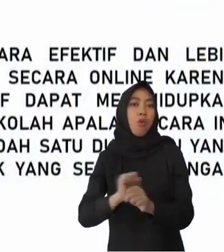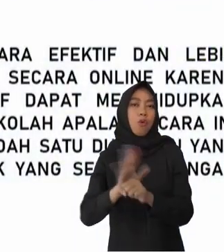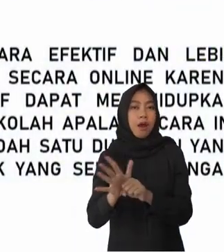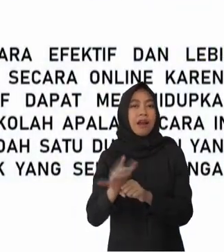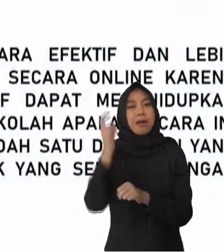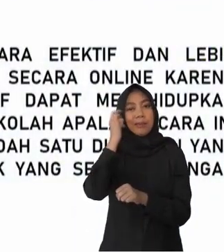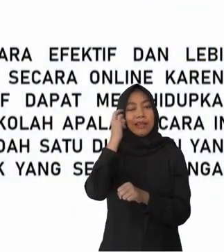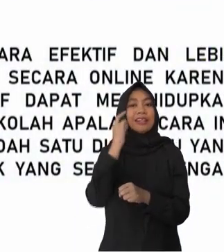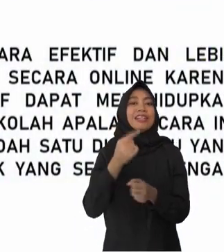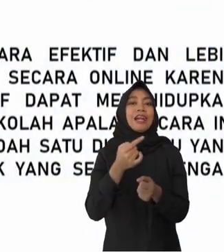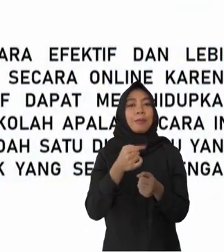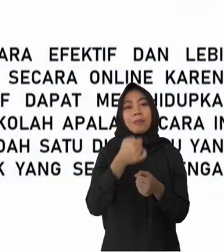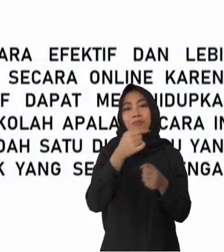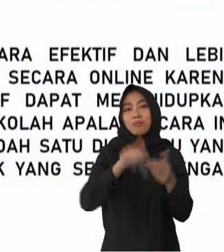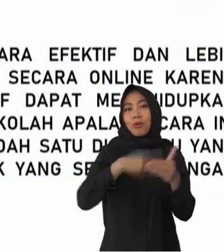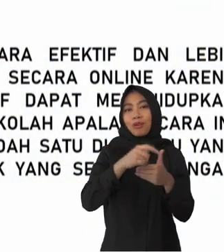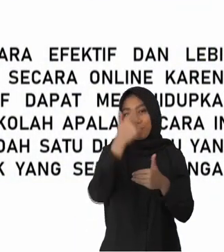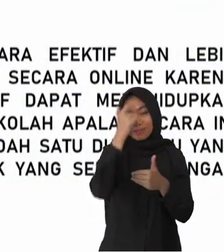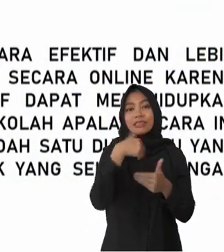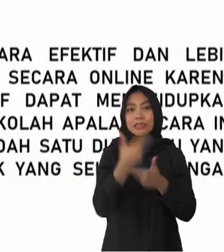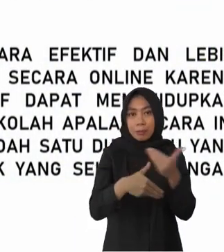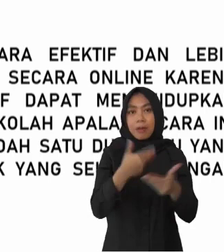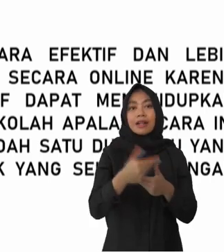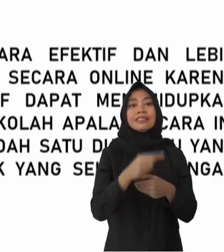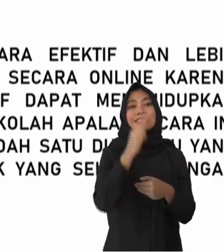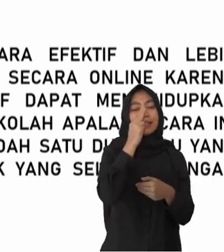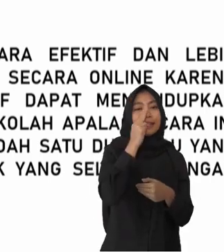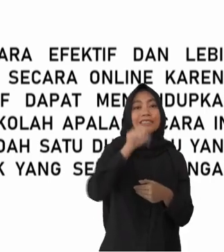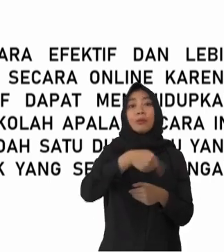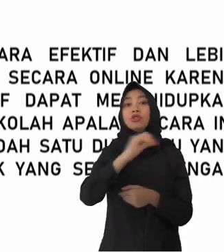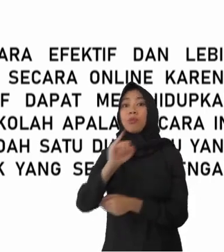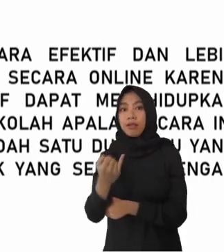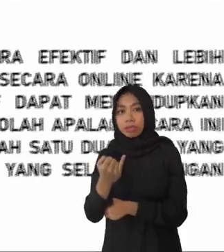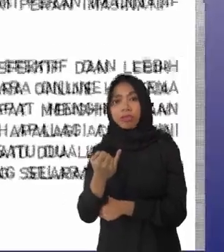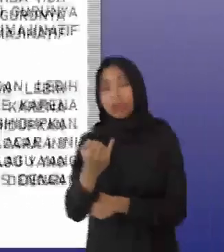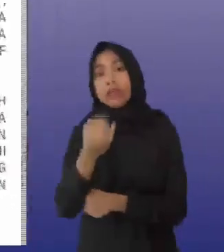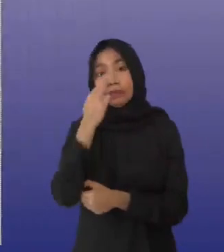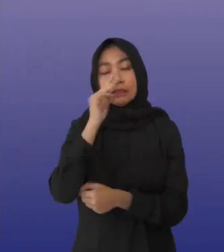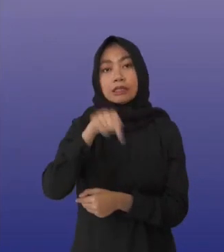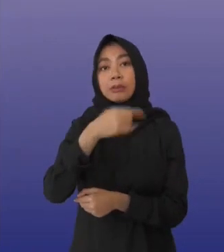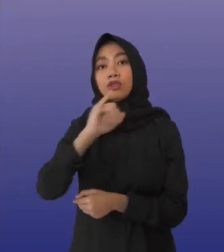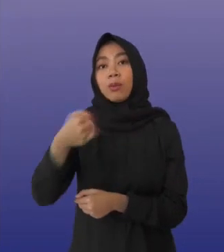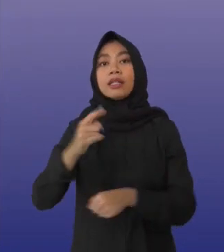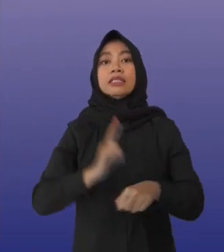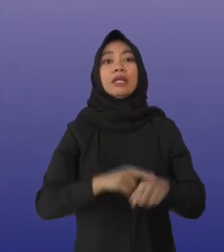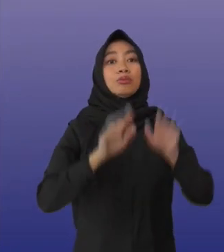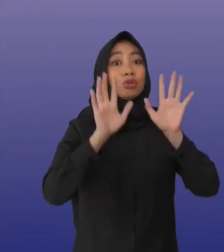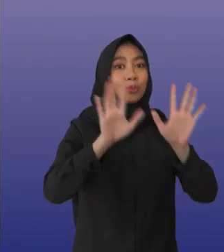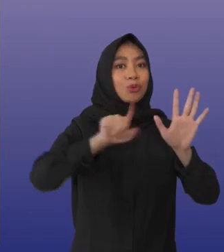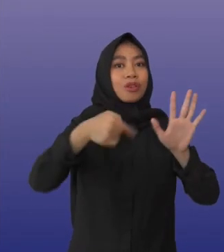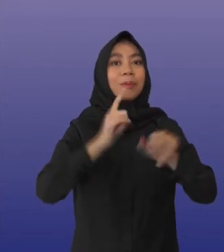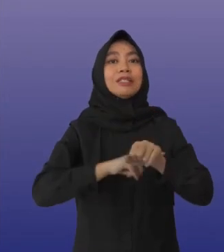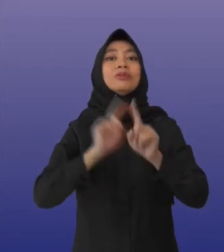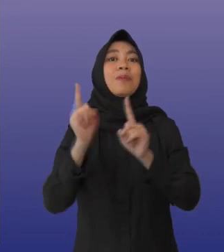Sehingga program ini diselenggarakan setiap hari Senin sampai Jumat, mulai pukul 10 sampai pukul 11 waktu